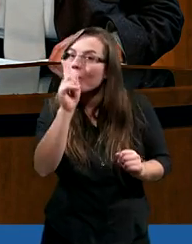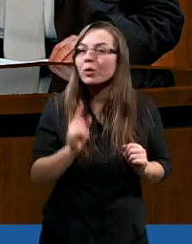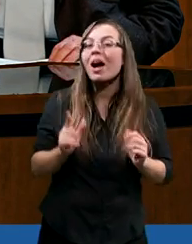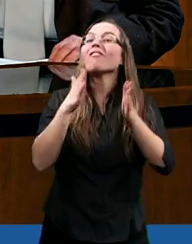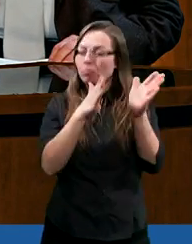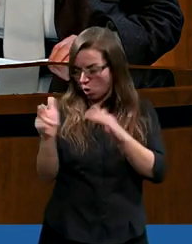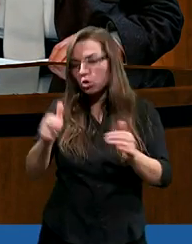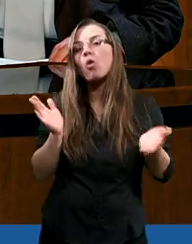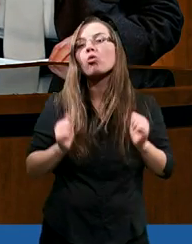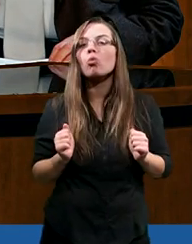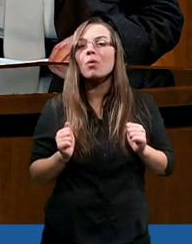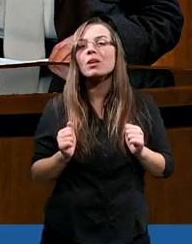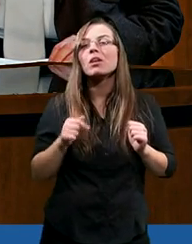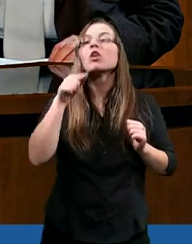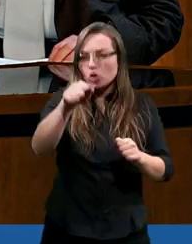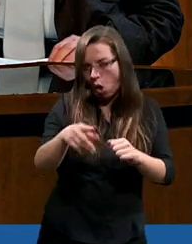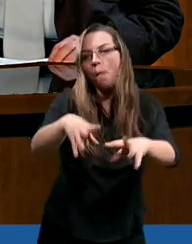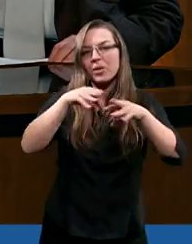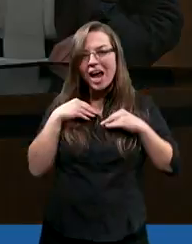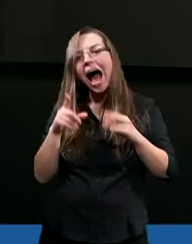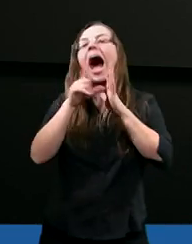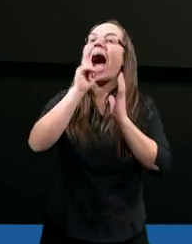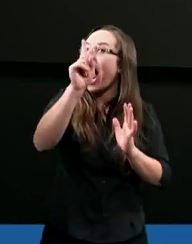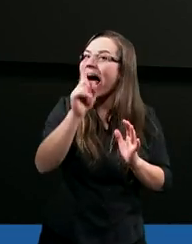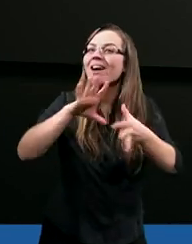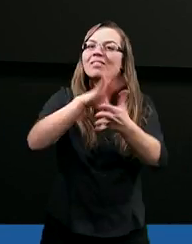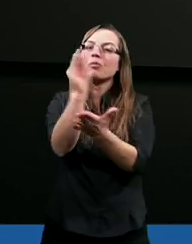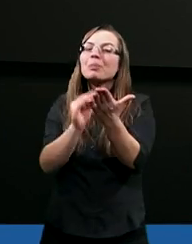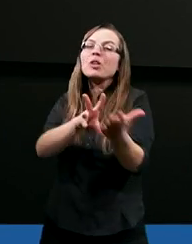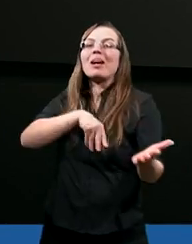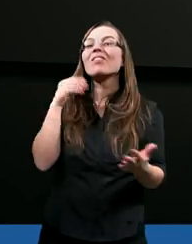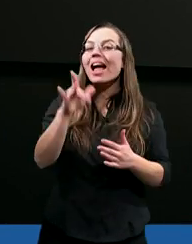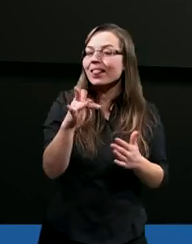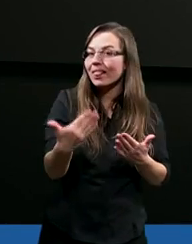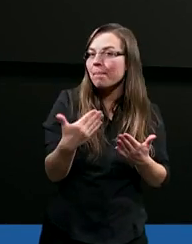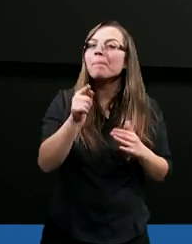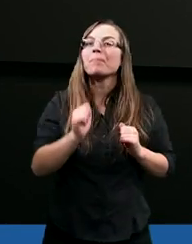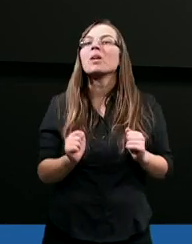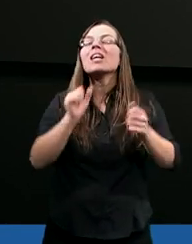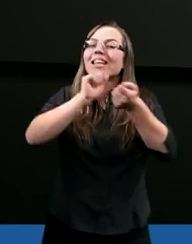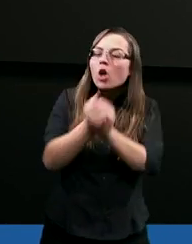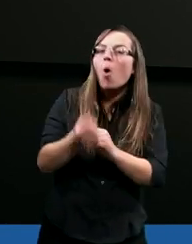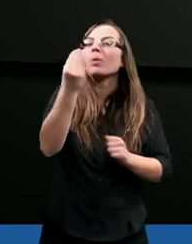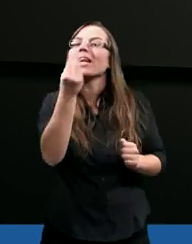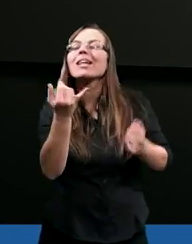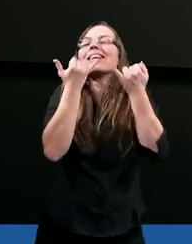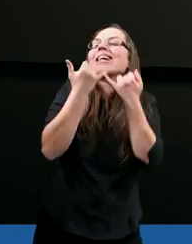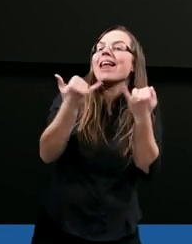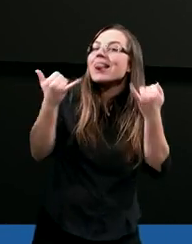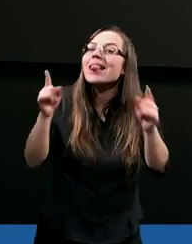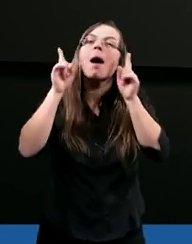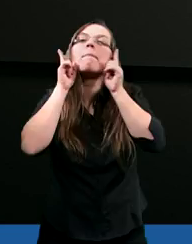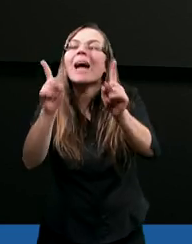w porządku, to przyjęliście, ale w Piśmie Świętym są jeszcze inne